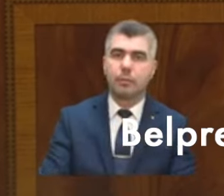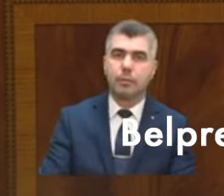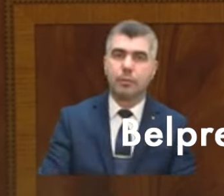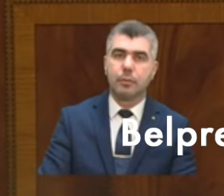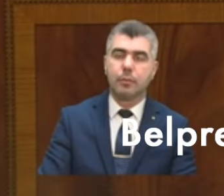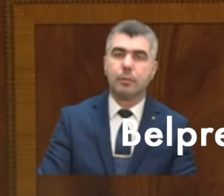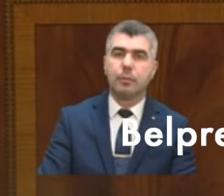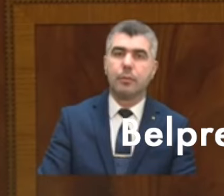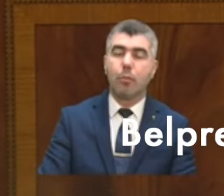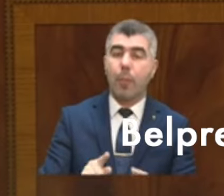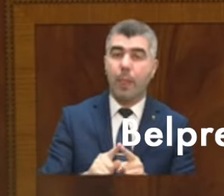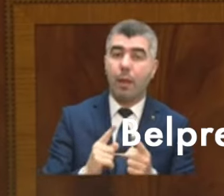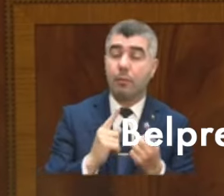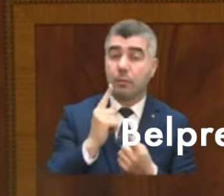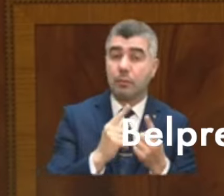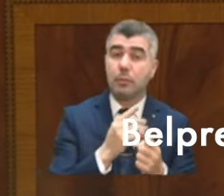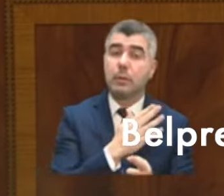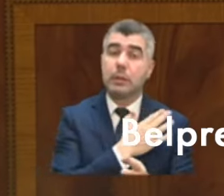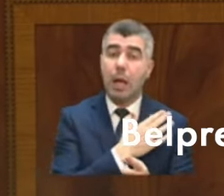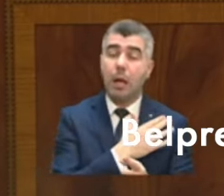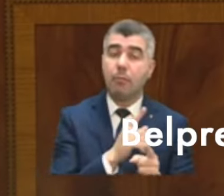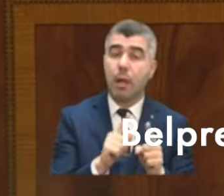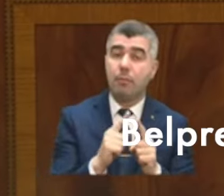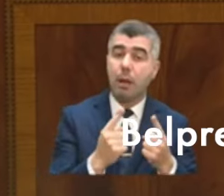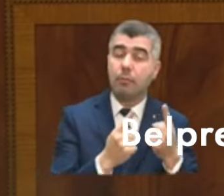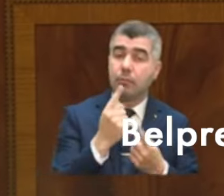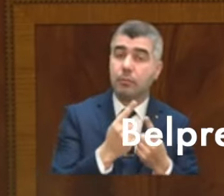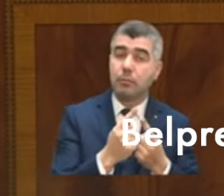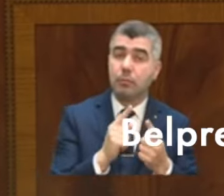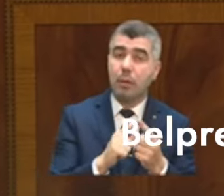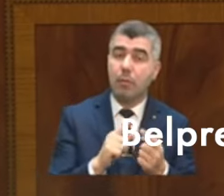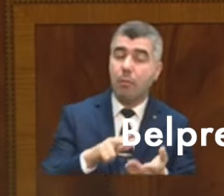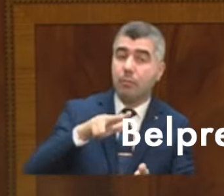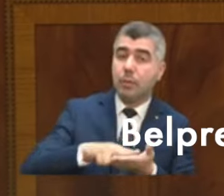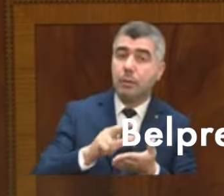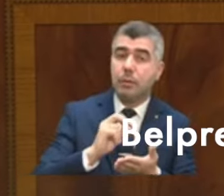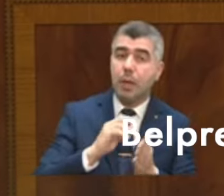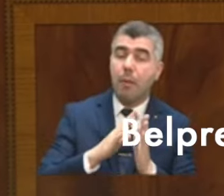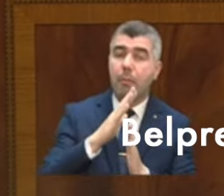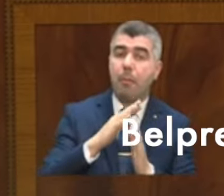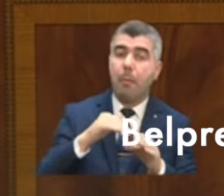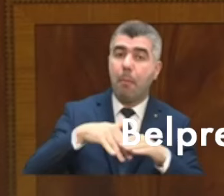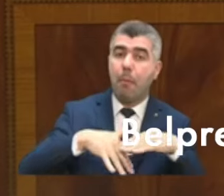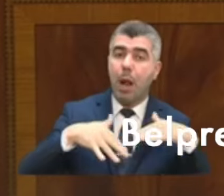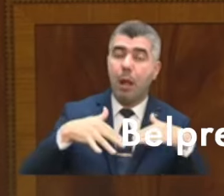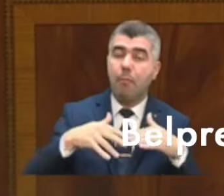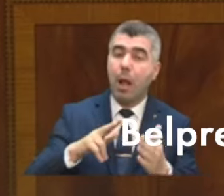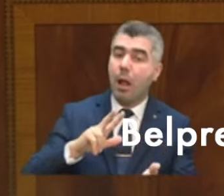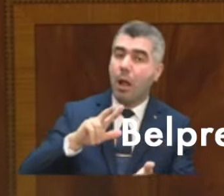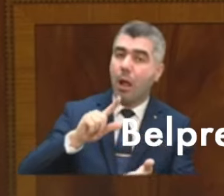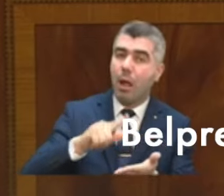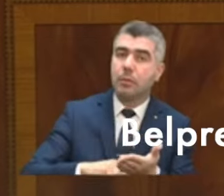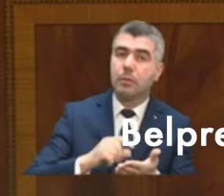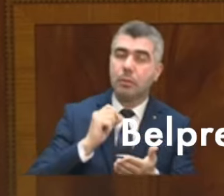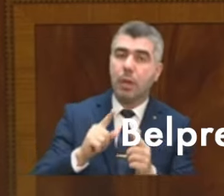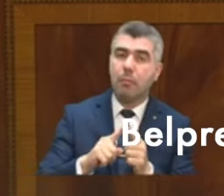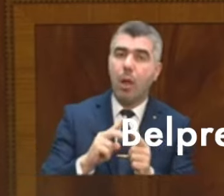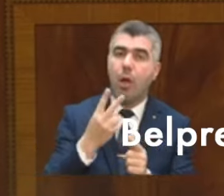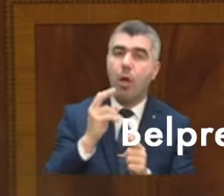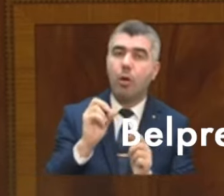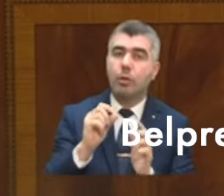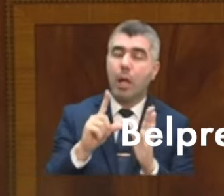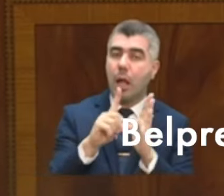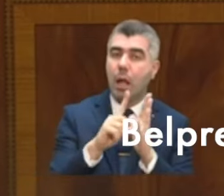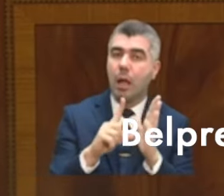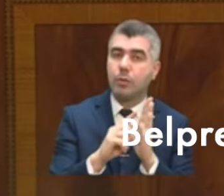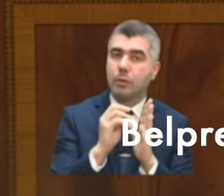مما يجعلها مديونيه مقنعه ومفلسه من الترخيص البرلماني الذي تؤطره الماده 20 من القانون